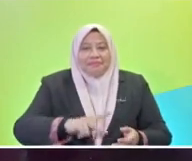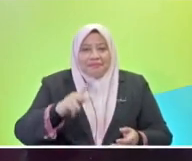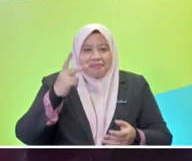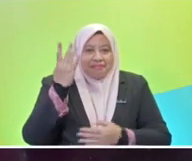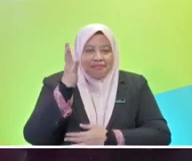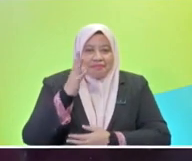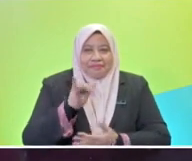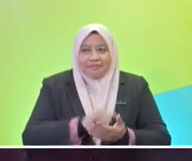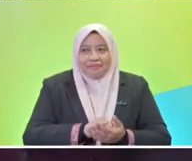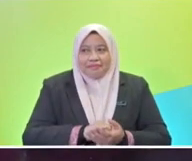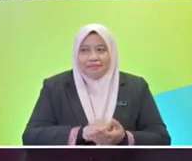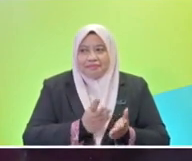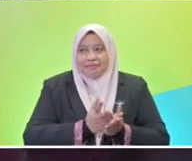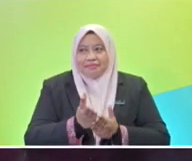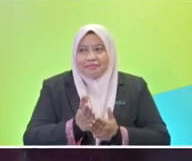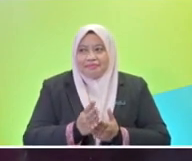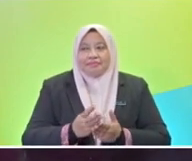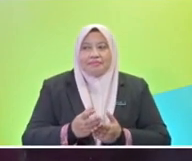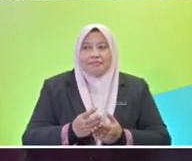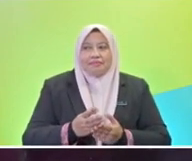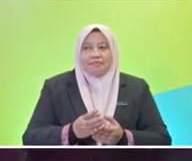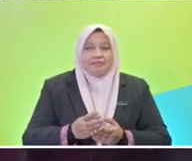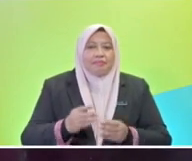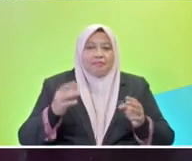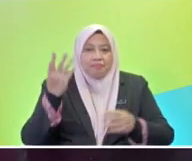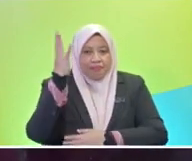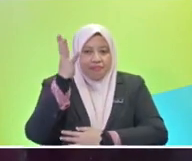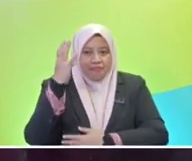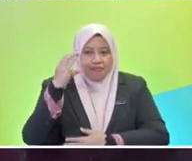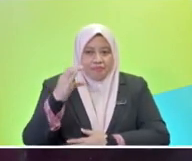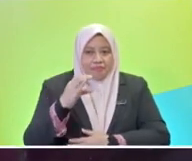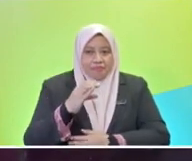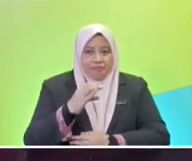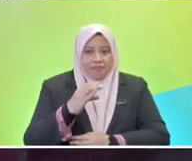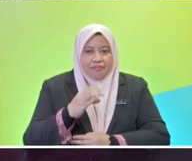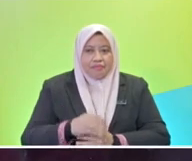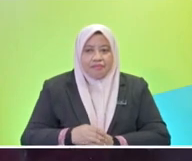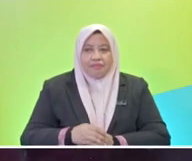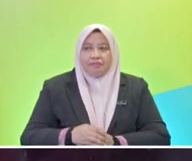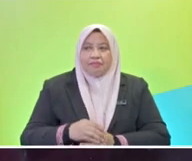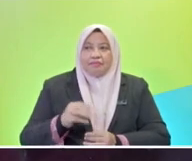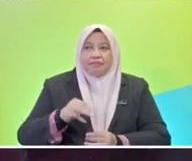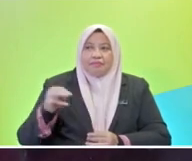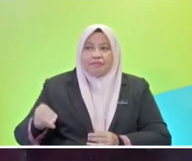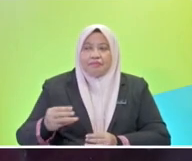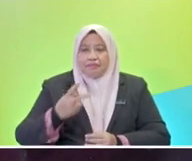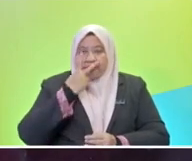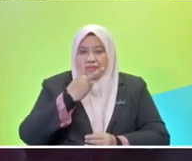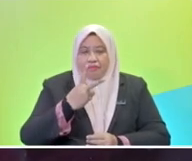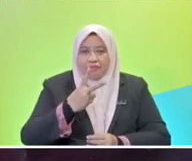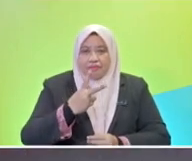Okey, yang seterusnya, cikgu. Tengok pula yang C. Agak-agak. Yang C ni murid-murid. Kalau kita dapat